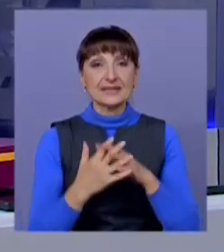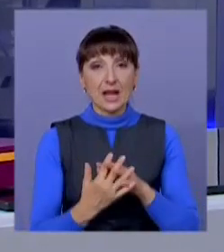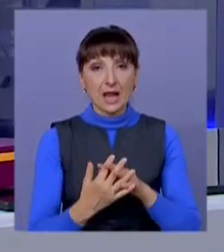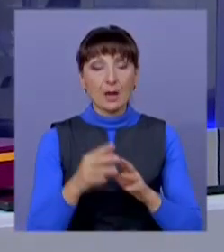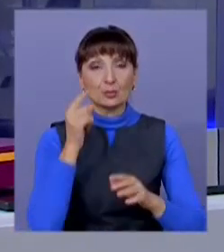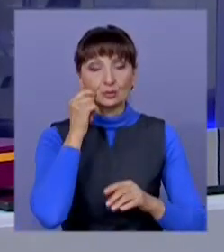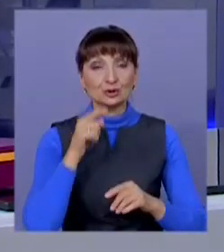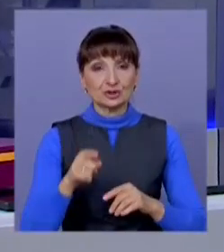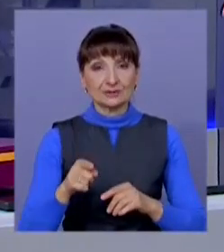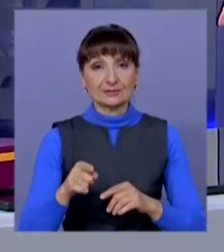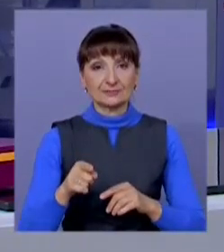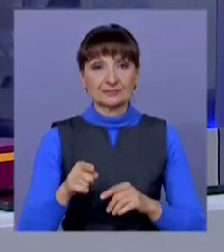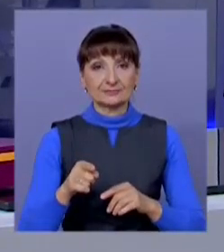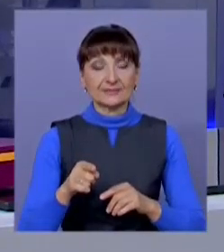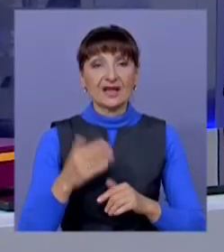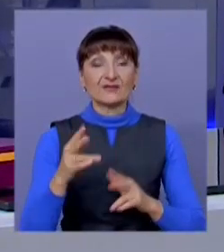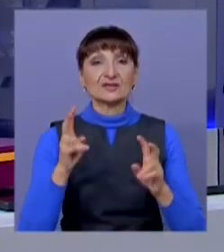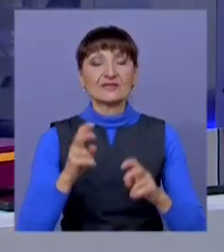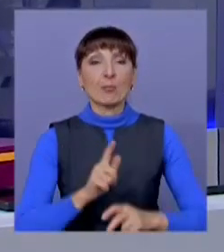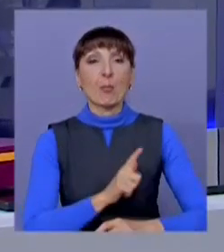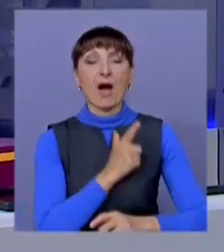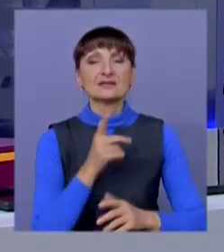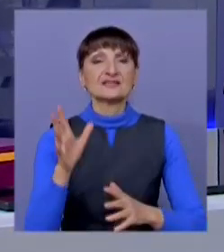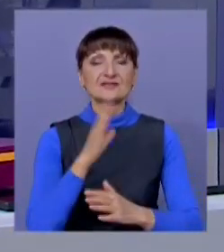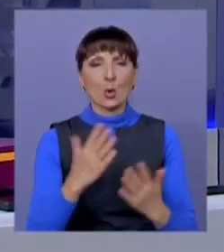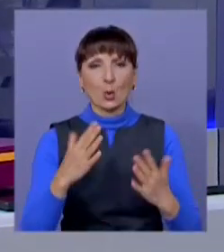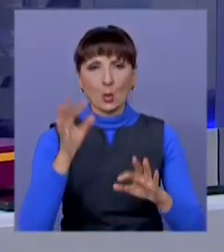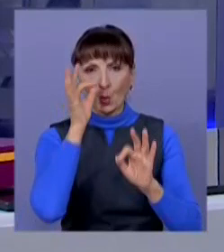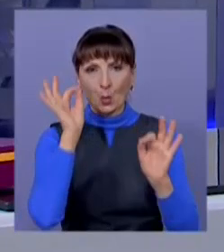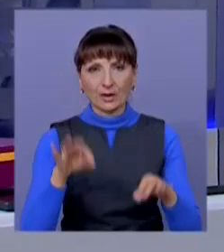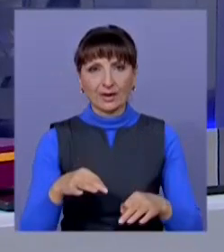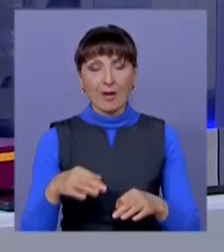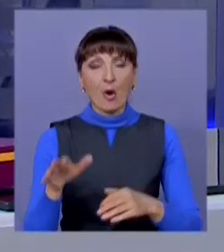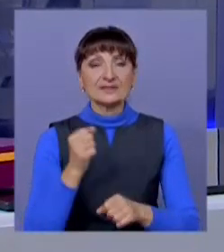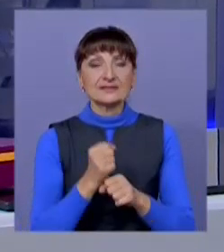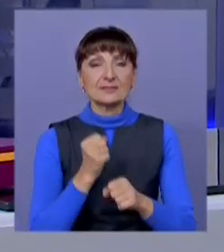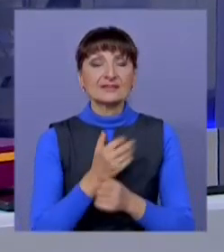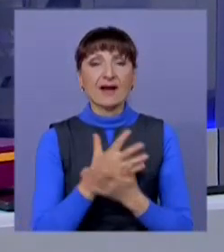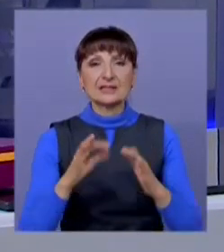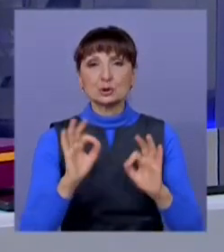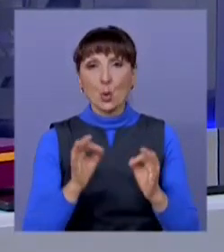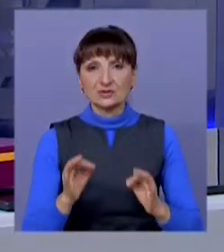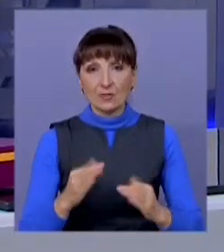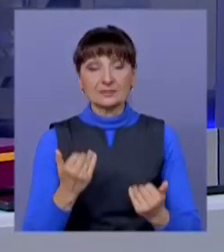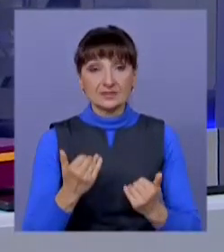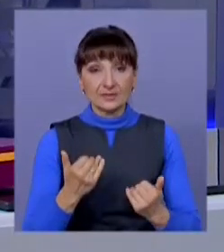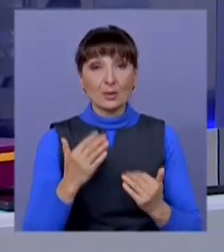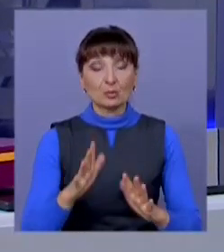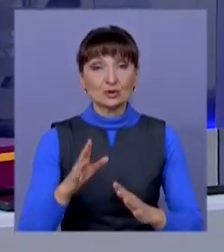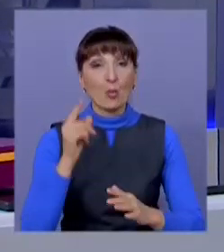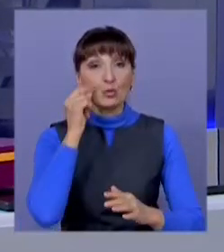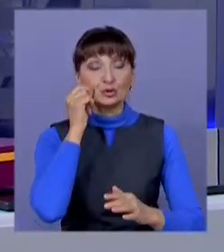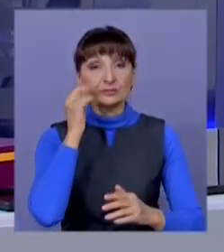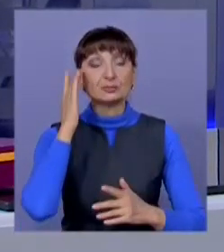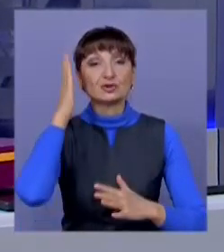hiit кирата называем его называют мастером на все руки он занимается прикладным искусством теперь предприимчивым